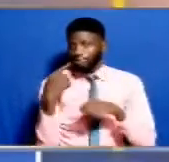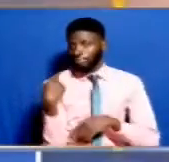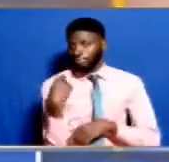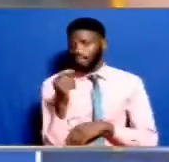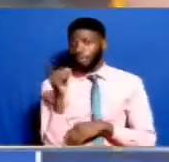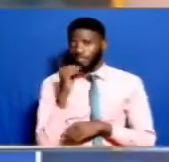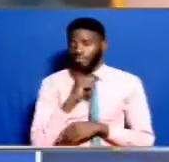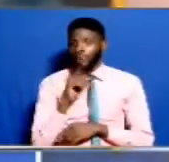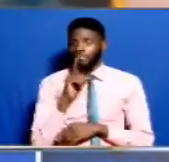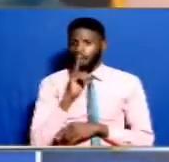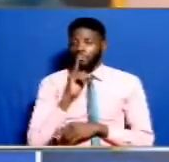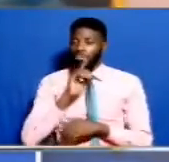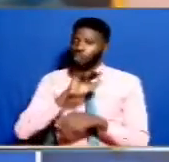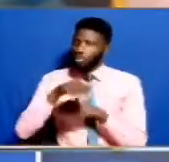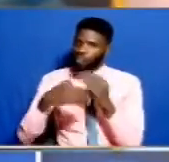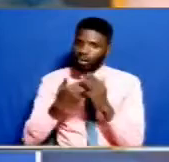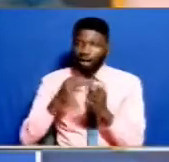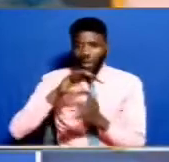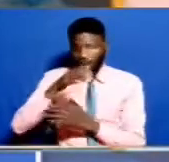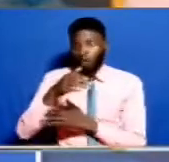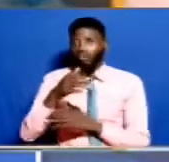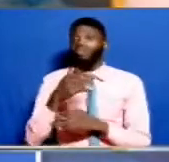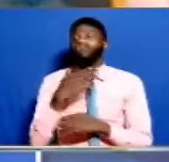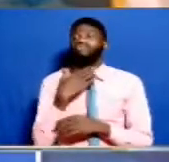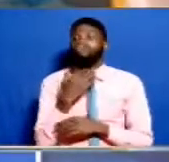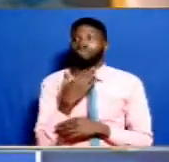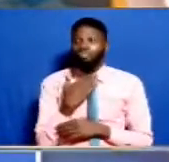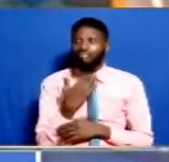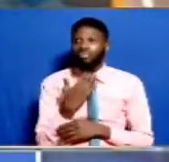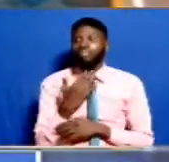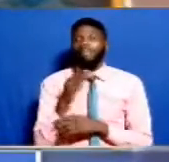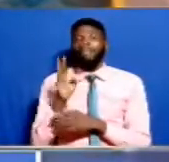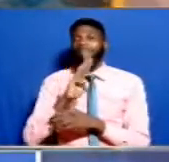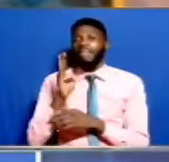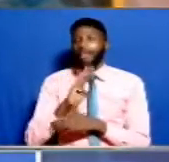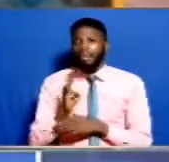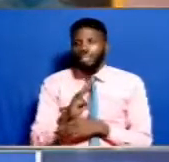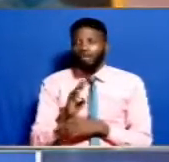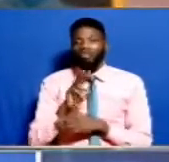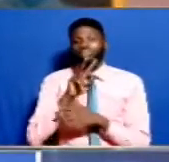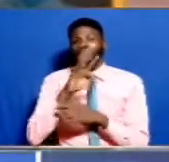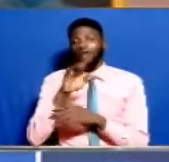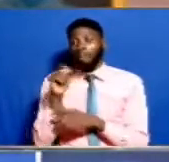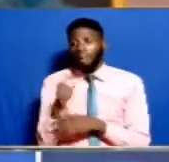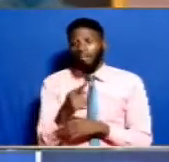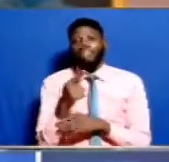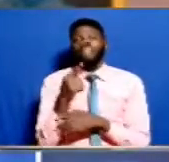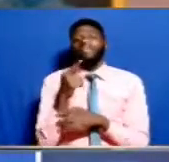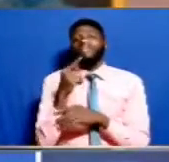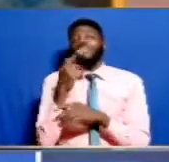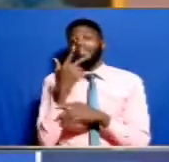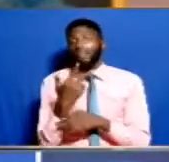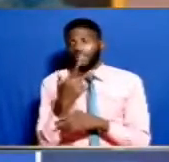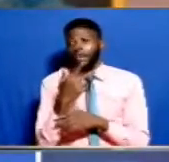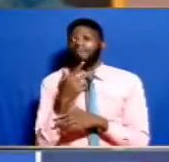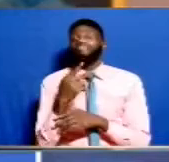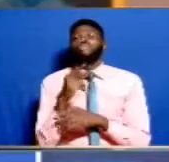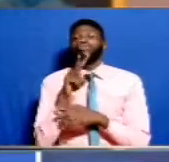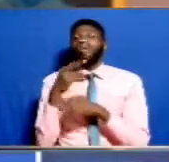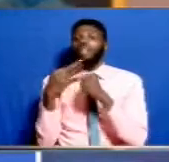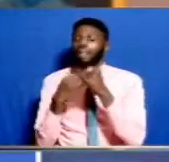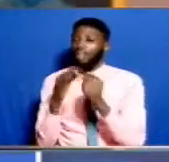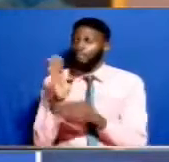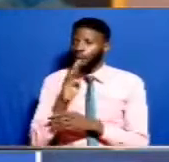47 zinadai jumla ya shilingi bilioni 25 mwezi Machi, shilingi bilioni 28 za mwezi Aprili na